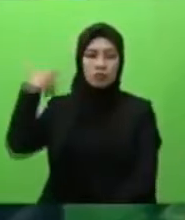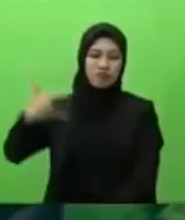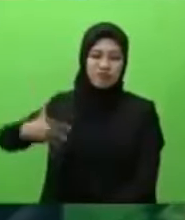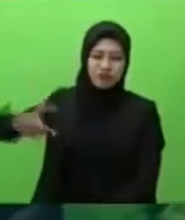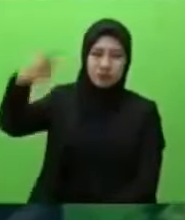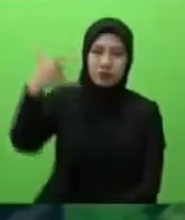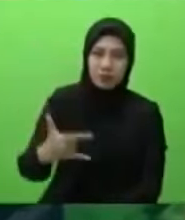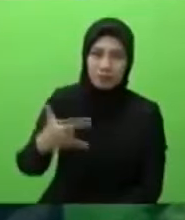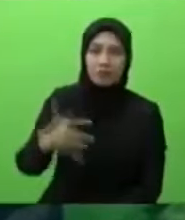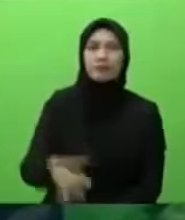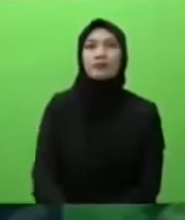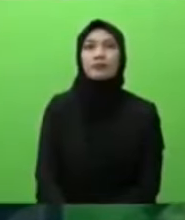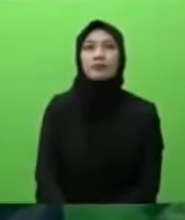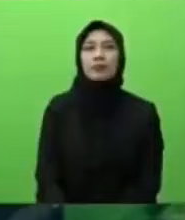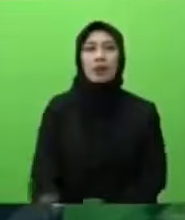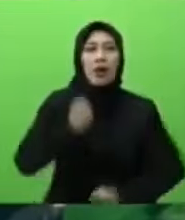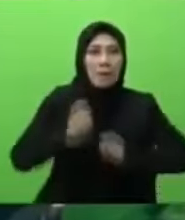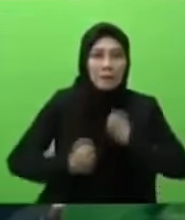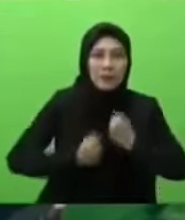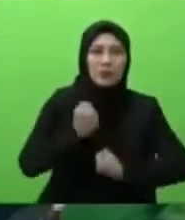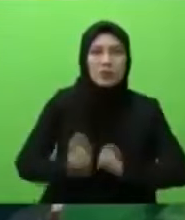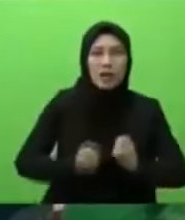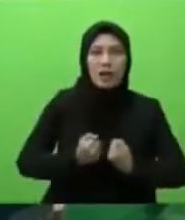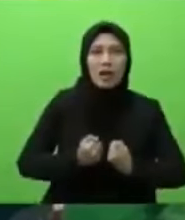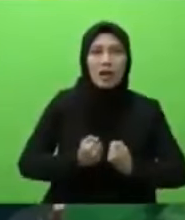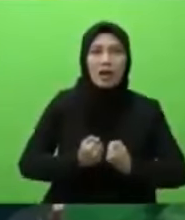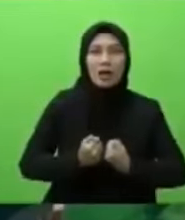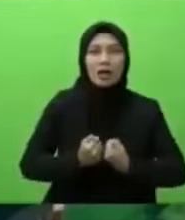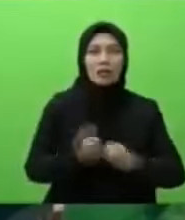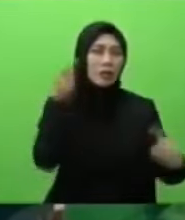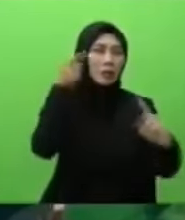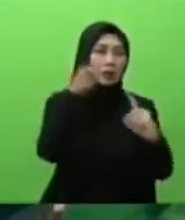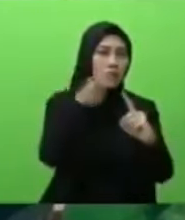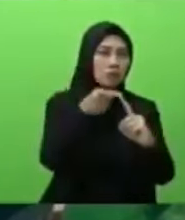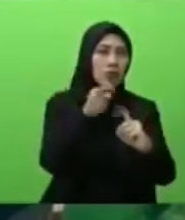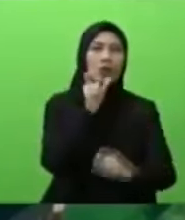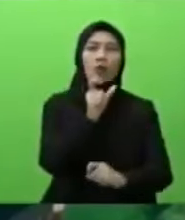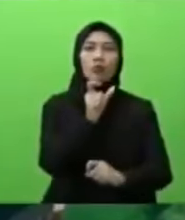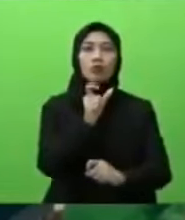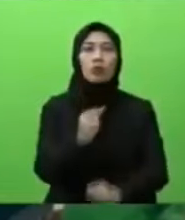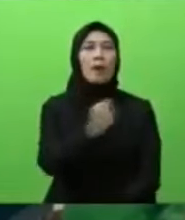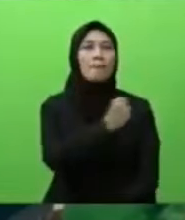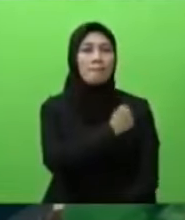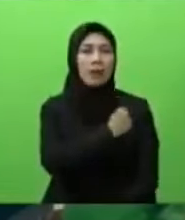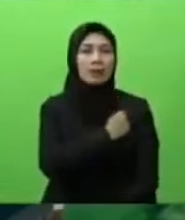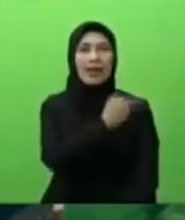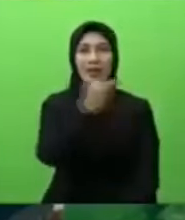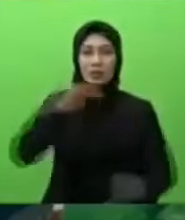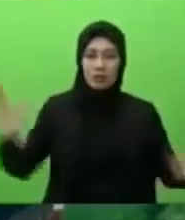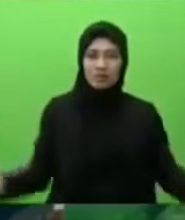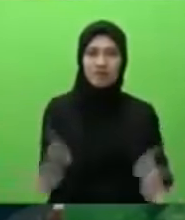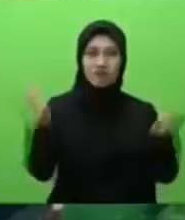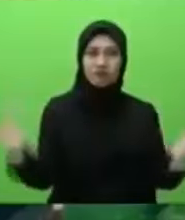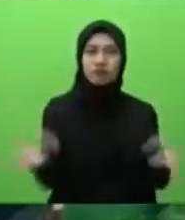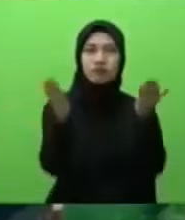bekerja dan berkeringat dalam memajukan kehidupan bangsa kini dan